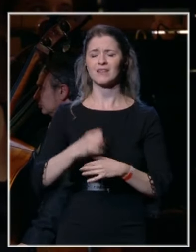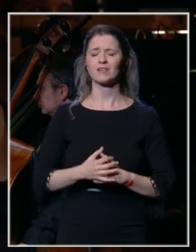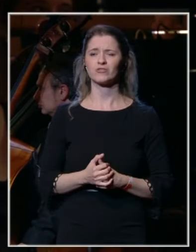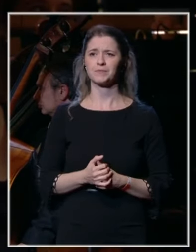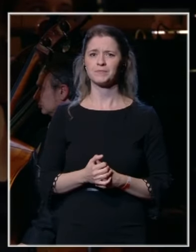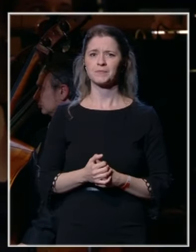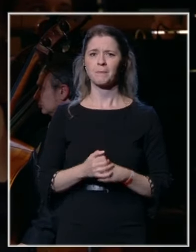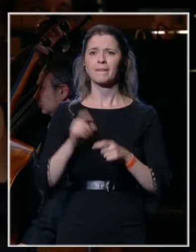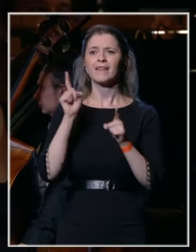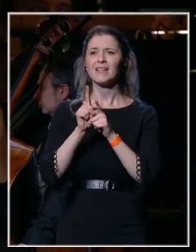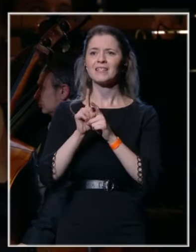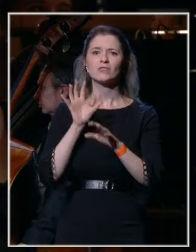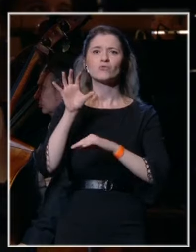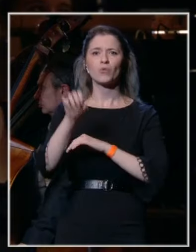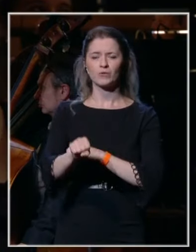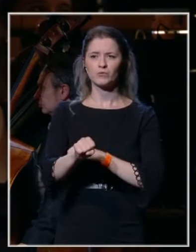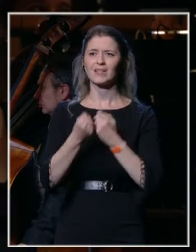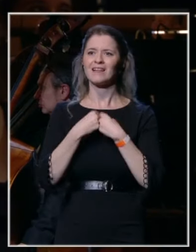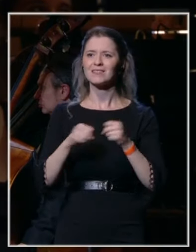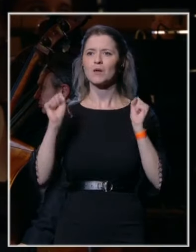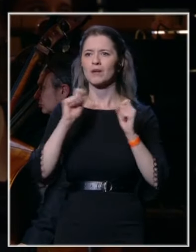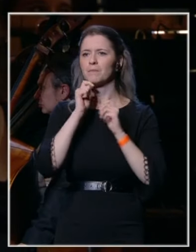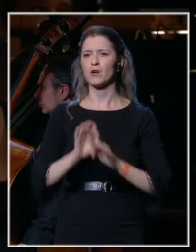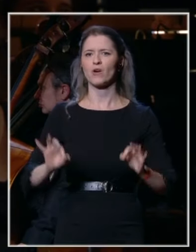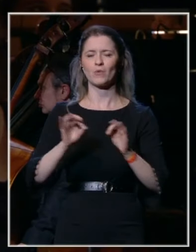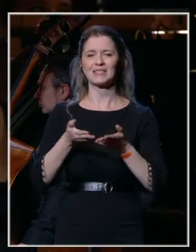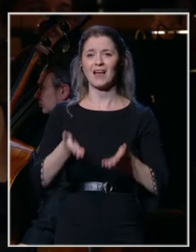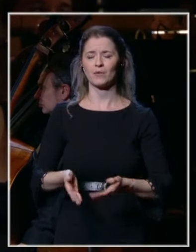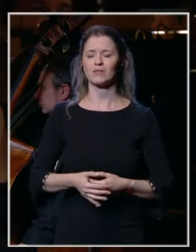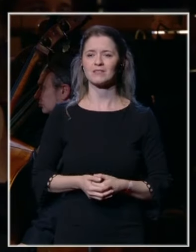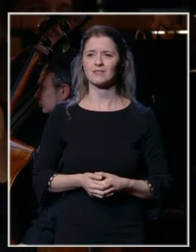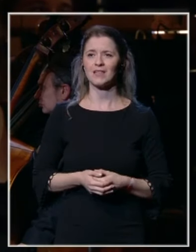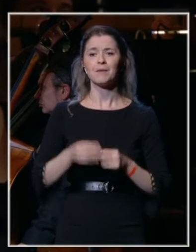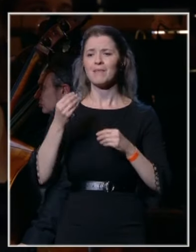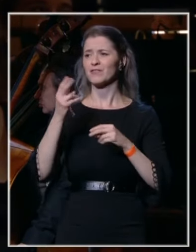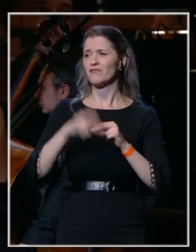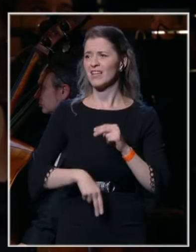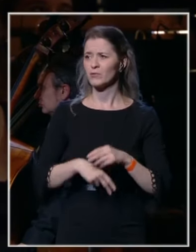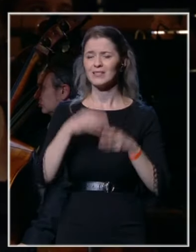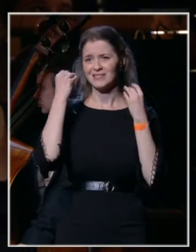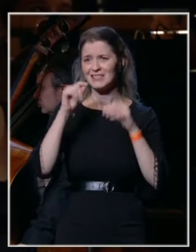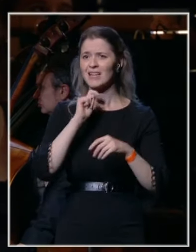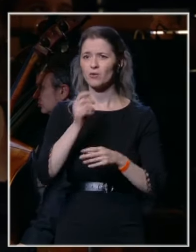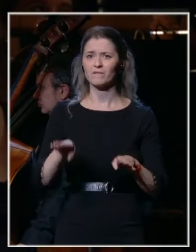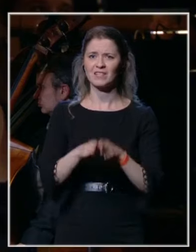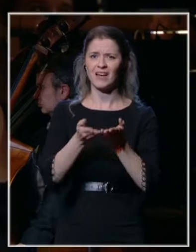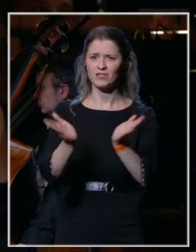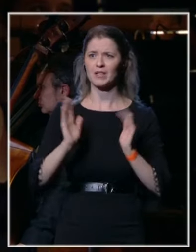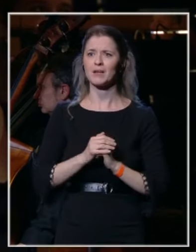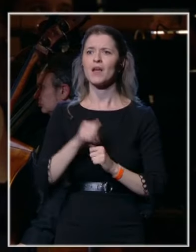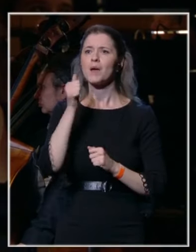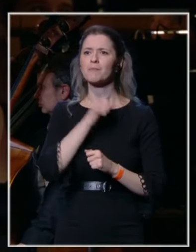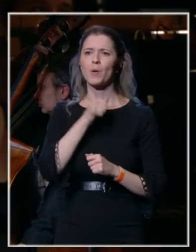így jutottunk el a szabad Magyarországhoz. Mert végül, tisztelt honfitársaim, pro patria